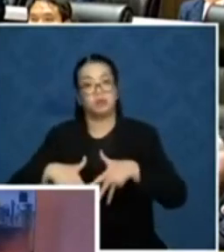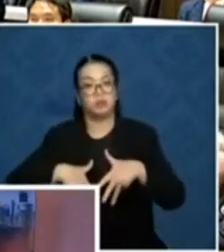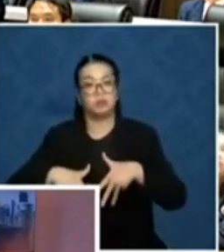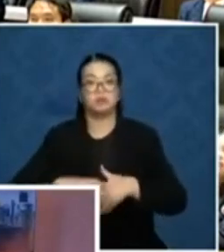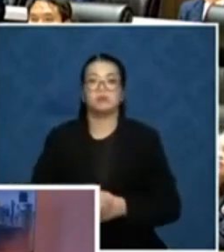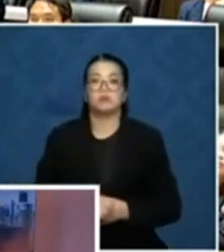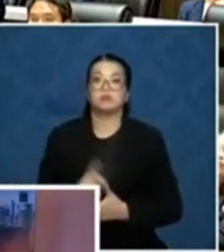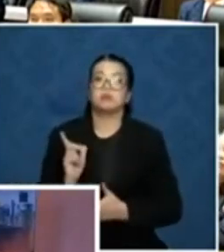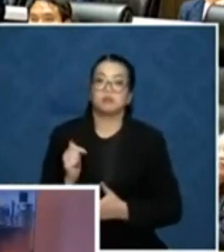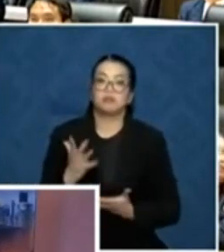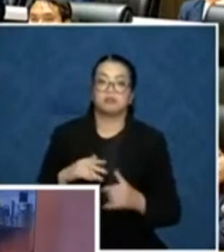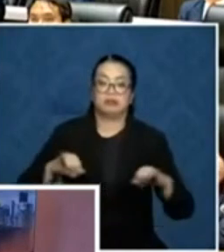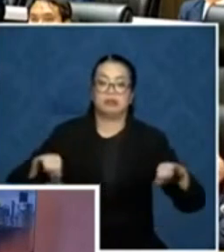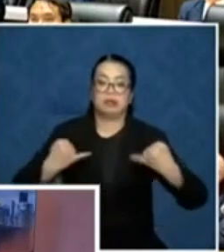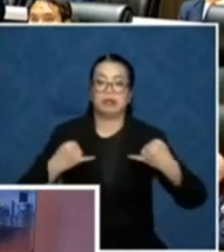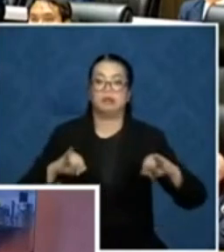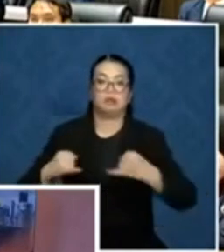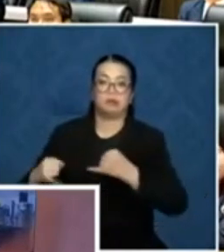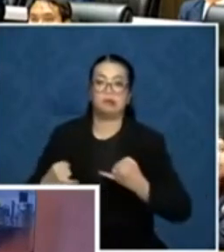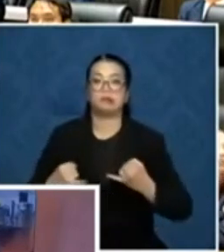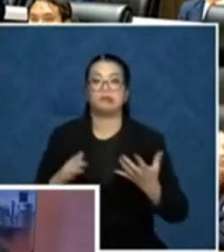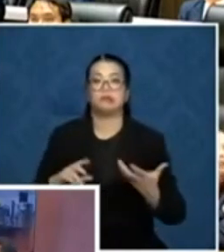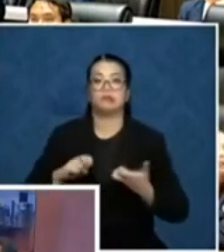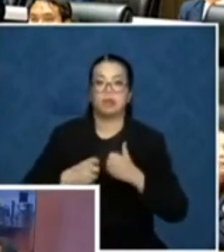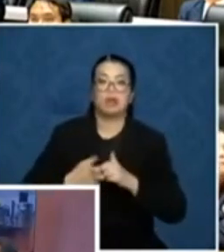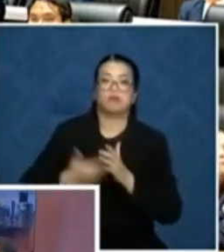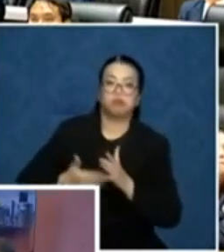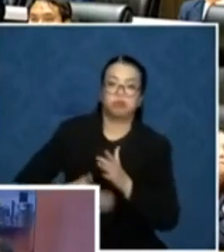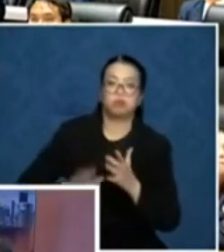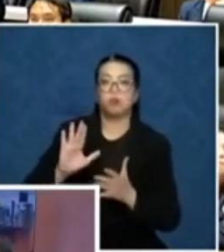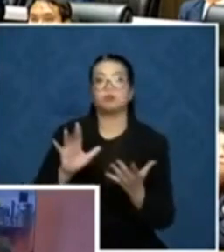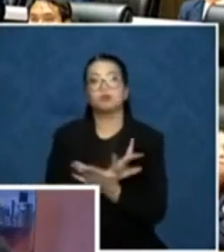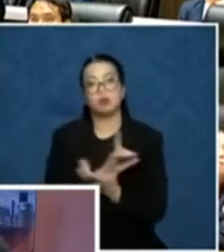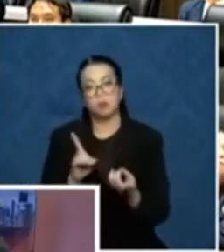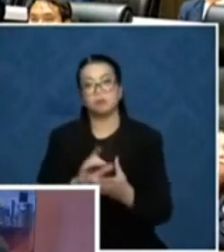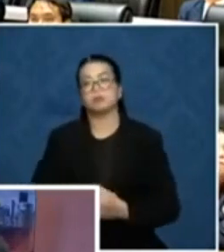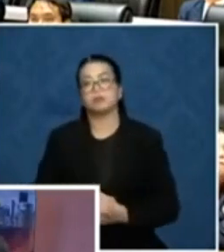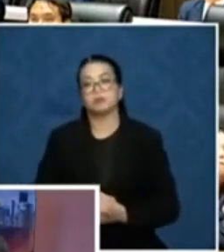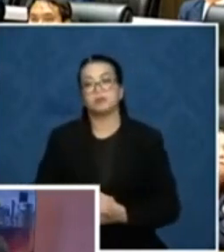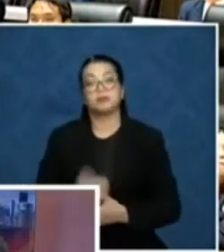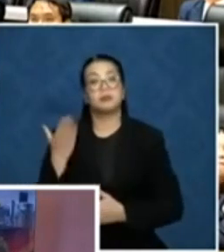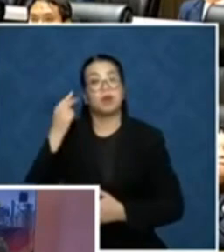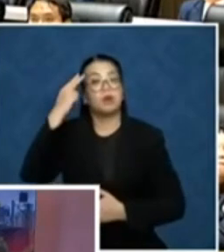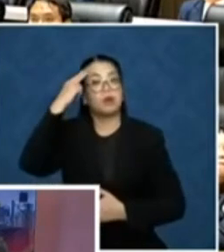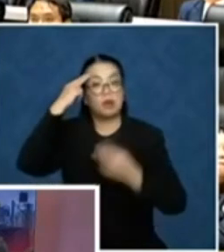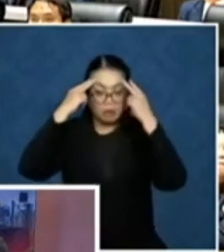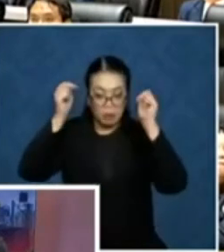ไปให้พ้นตัวบุคคลไปให้พ้นว่ามีคนดีคนเลวทุกคนเป็นคนดีได้หมดและทุกคนเป็นคนเลวได้หมดภายใต้โครงสร้างแบบ